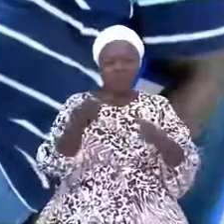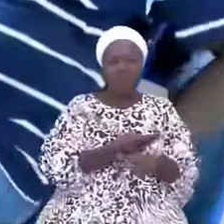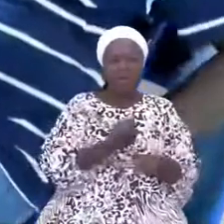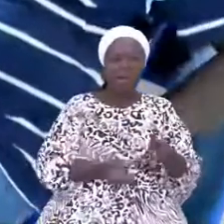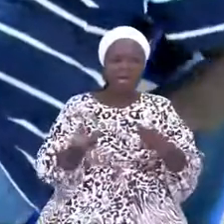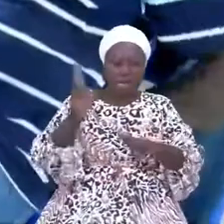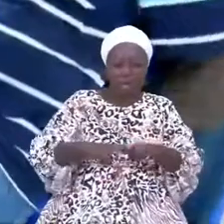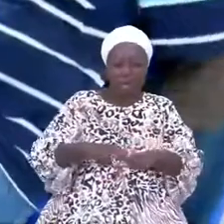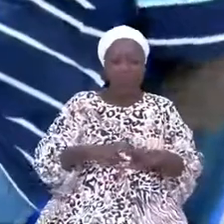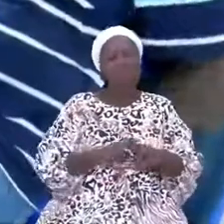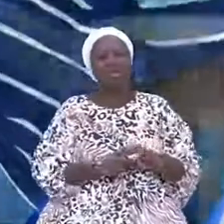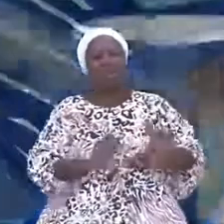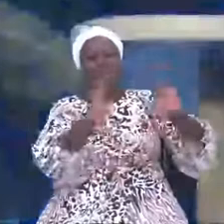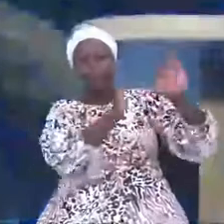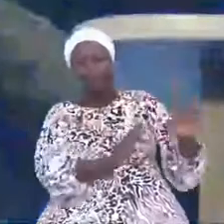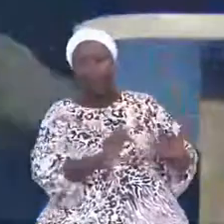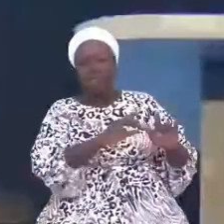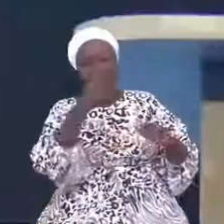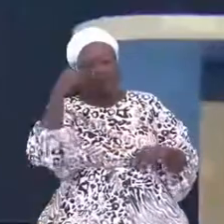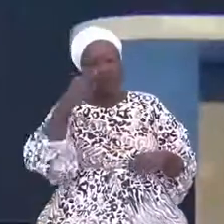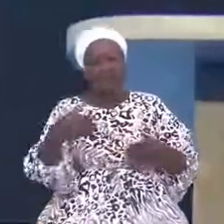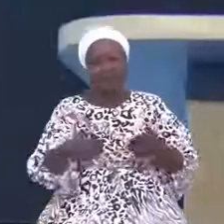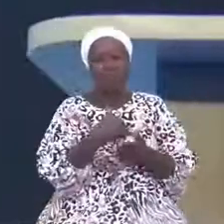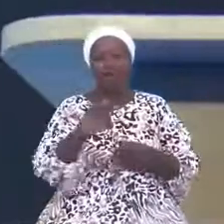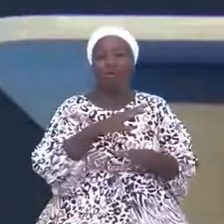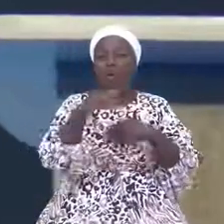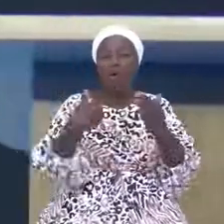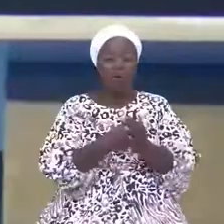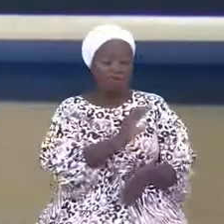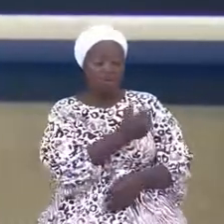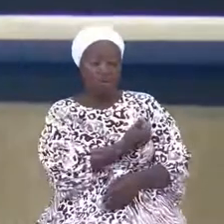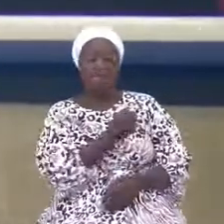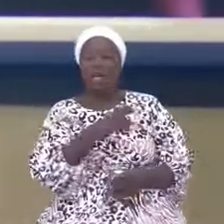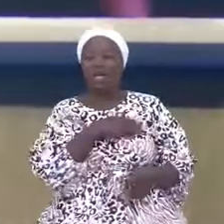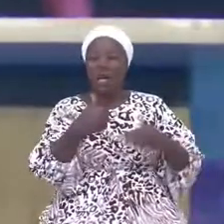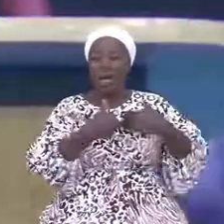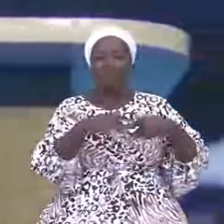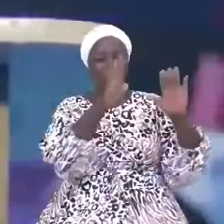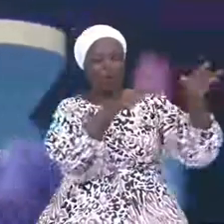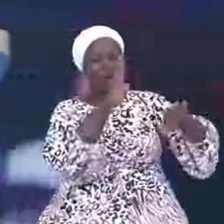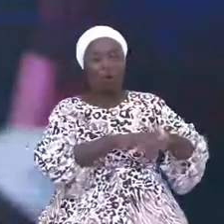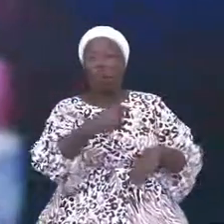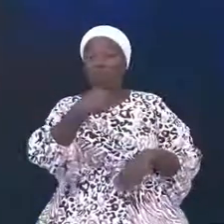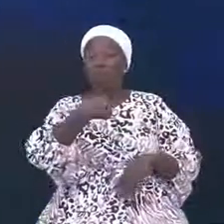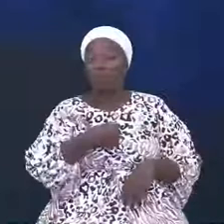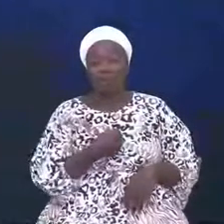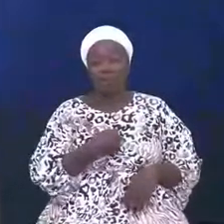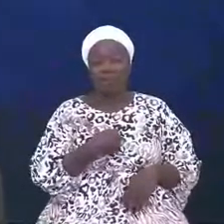te donne le renouvellement, la miséricorde multipliée pour le renouvellement de toutes les